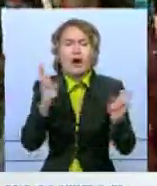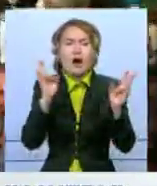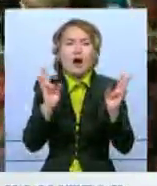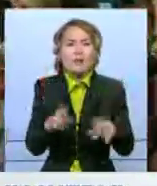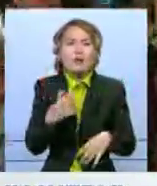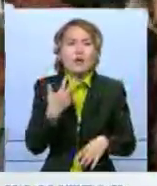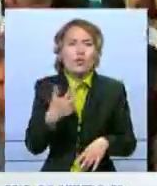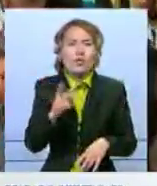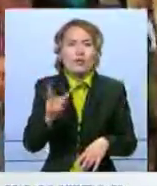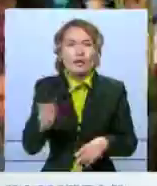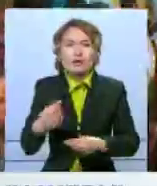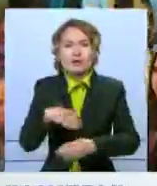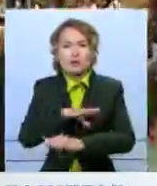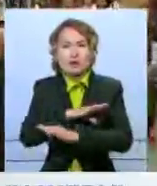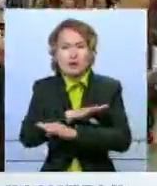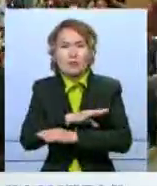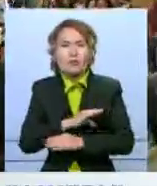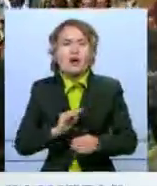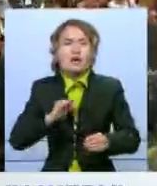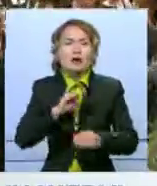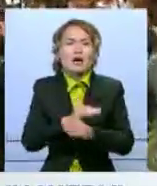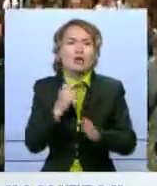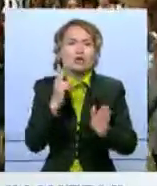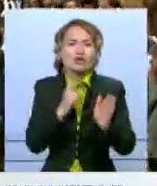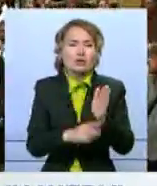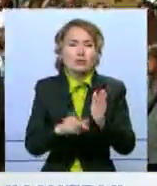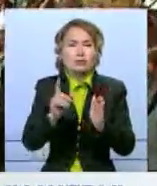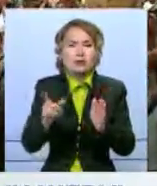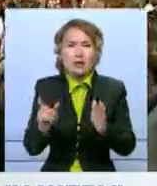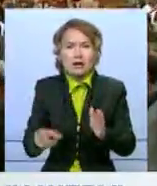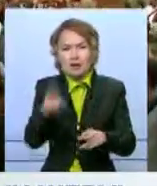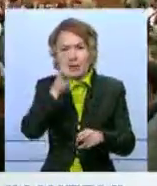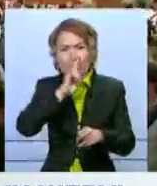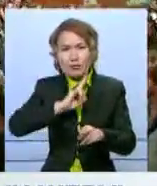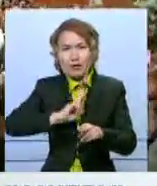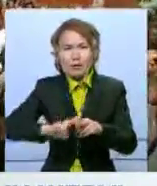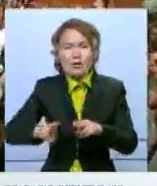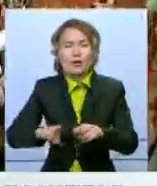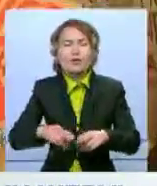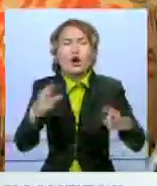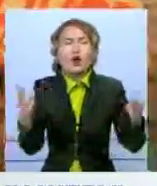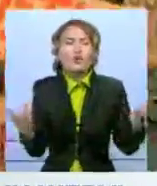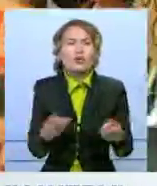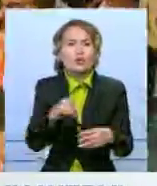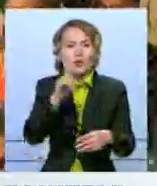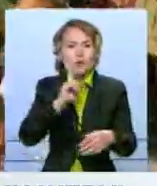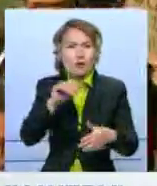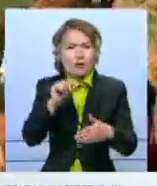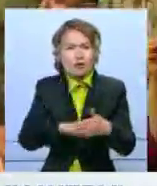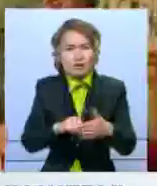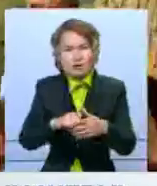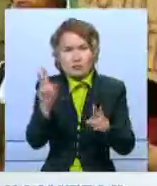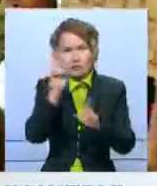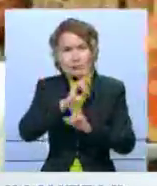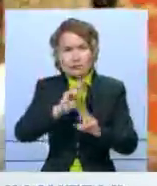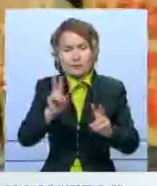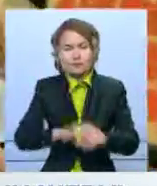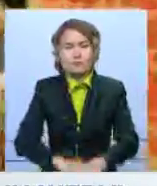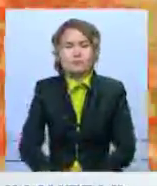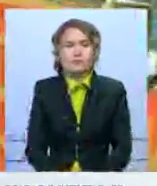апаттан 30 адам көз жұмған, тағы 70 тұрғын із-түзсіз жоғалып кеткен. Өрттің неден шыққаны әлі анықталған жоқ.